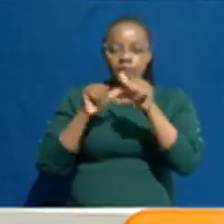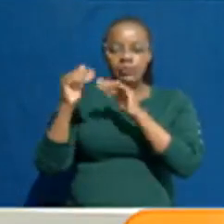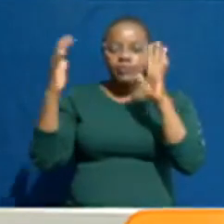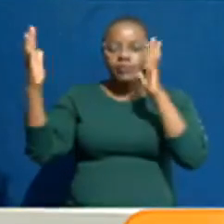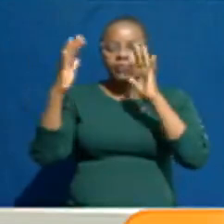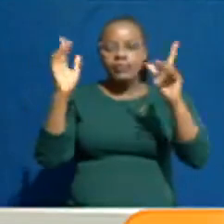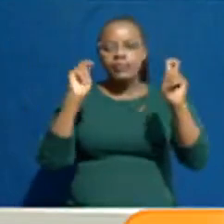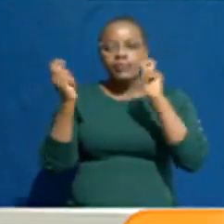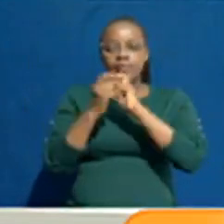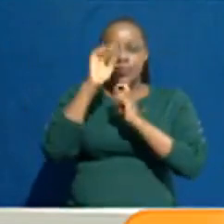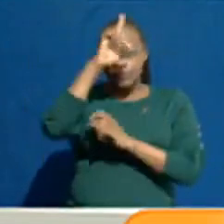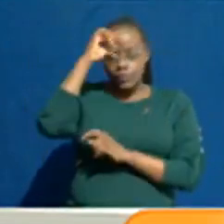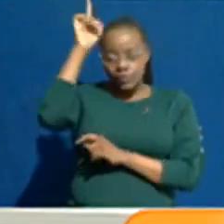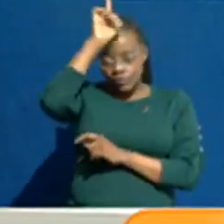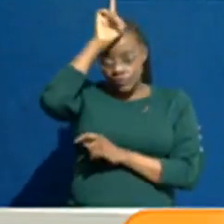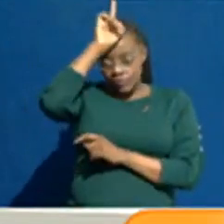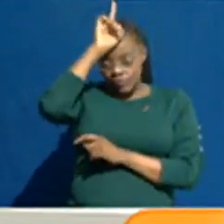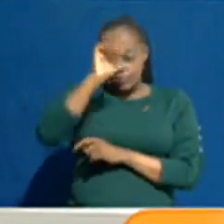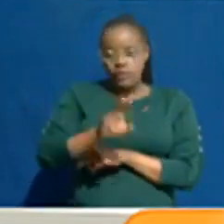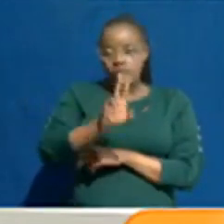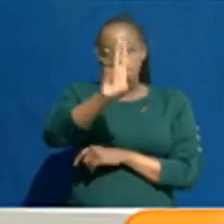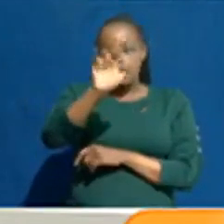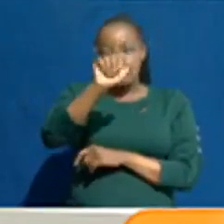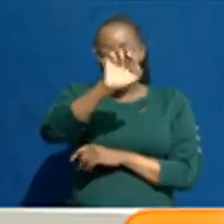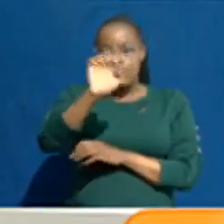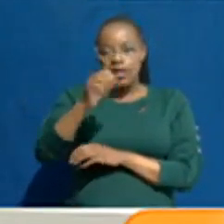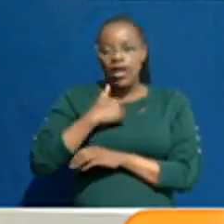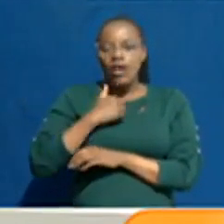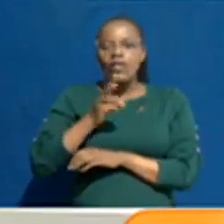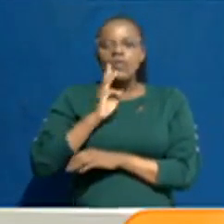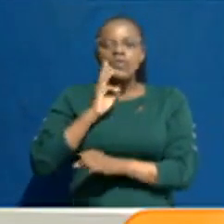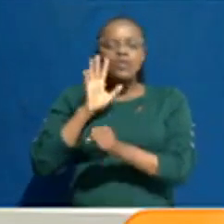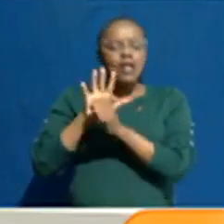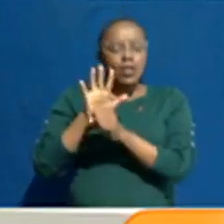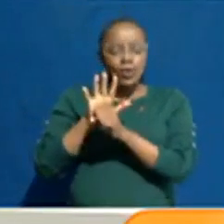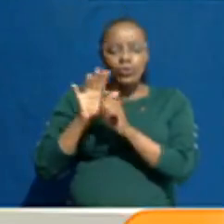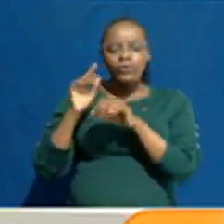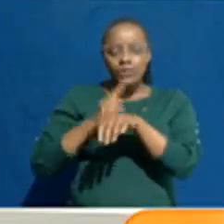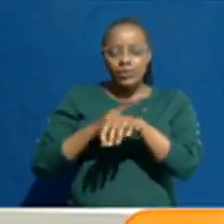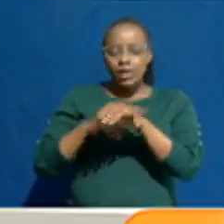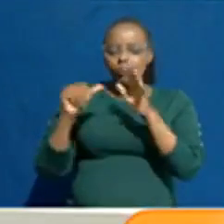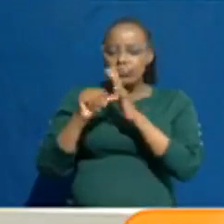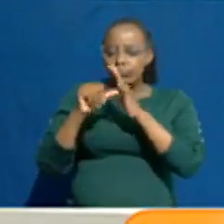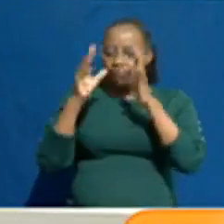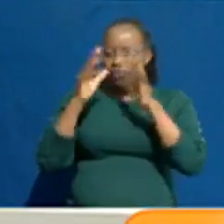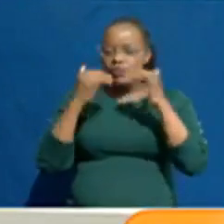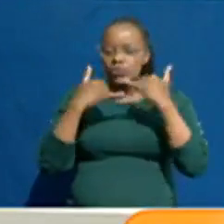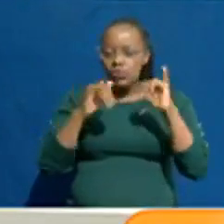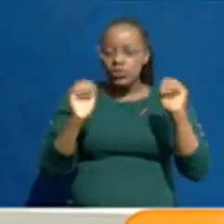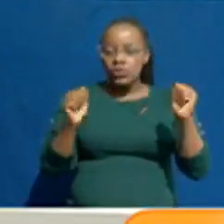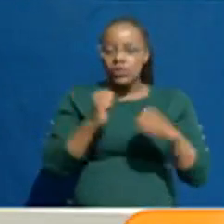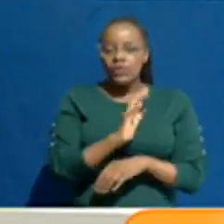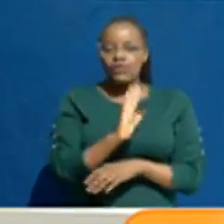tabia nchi Dubai katika Milki za Kiarabu. Na ukosefu wa maji wakati mwingi huwa ni kikwazo kikubwa katika ukuaji wa miti licha